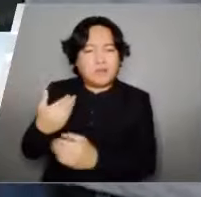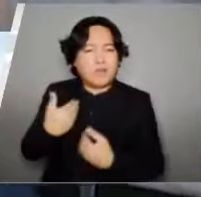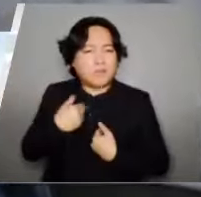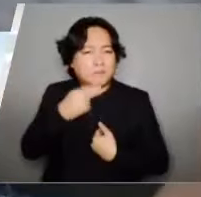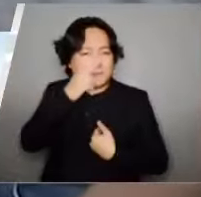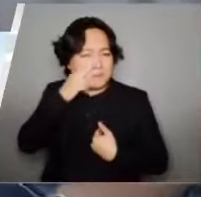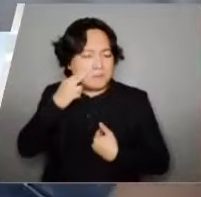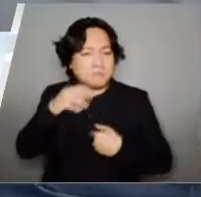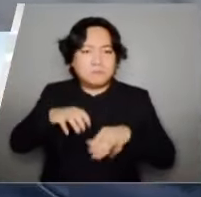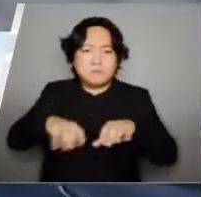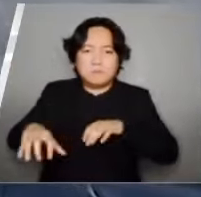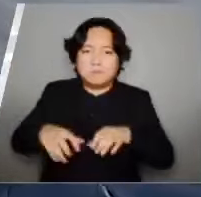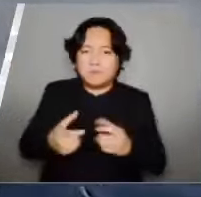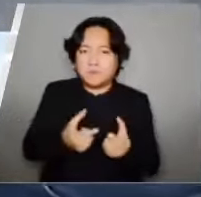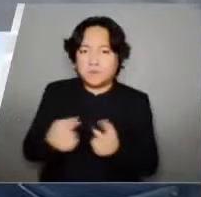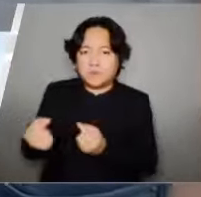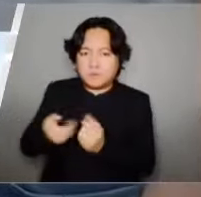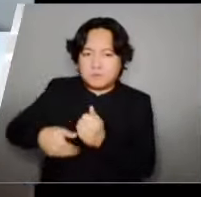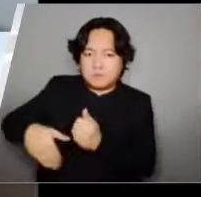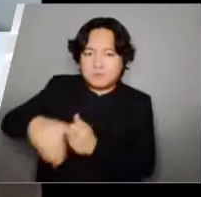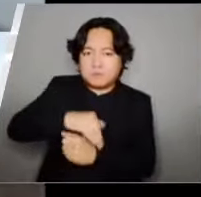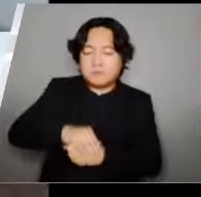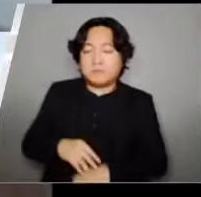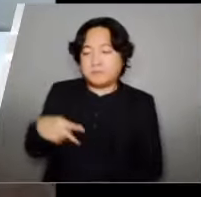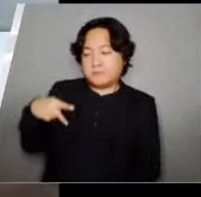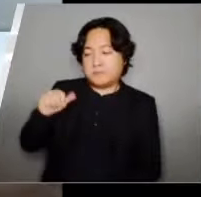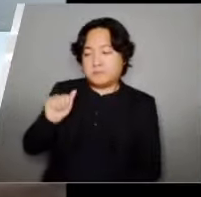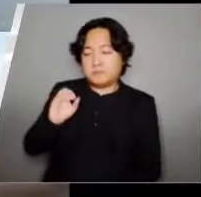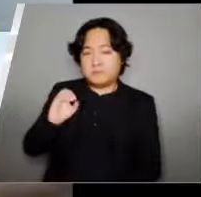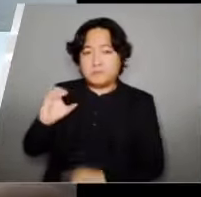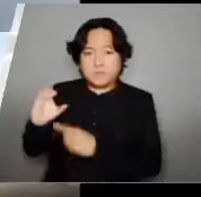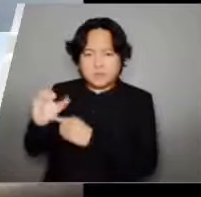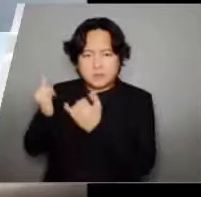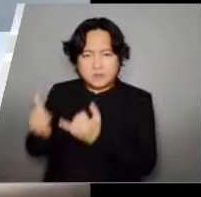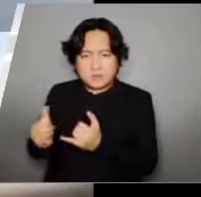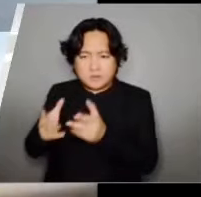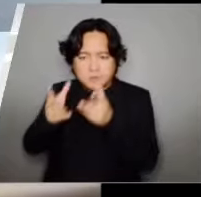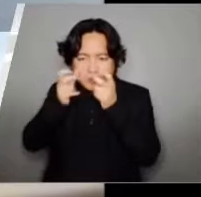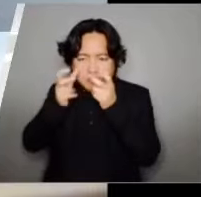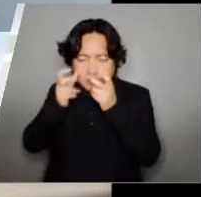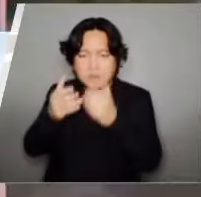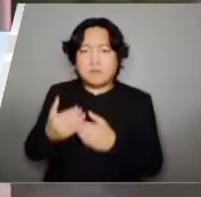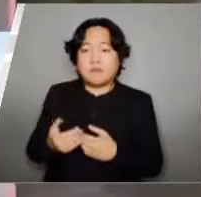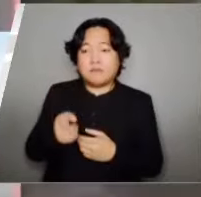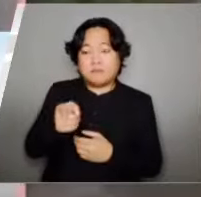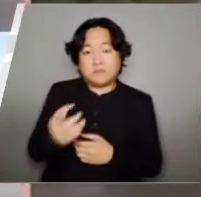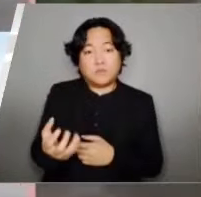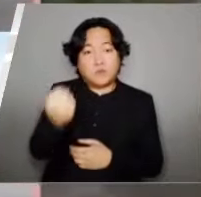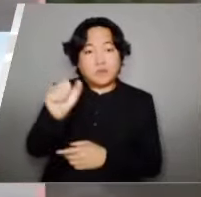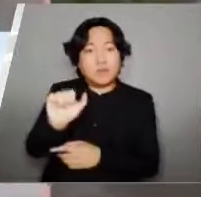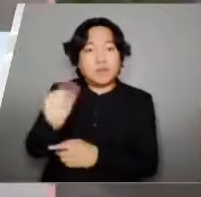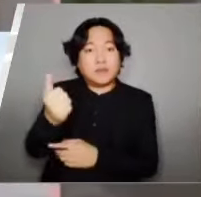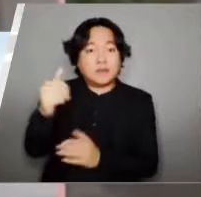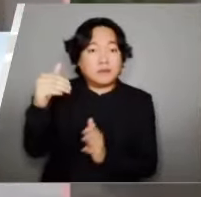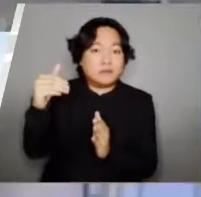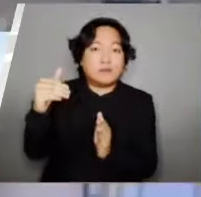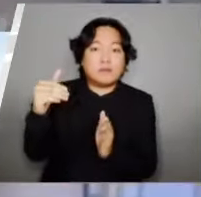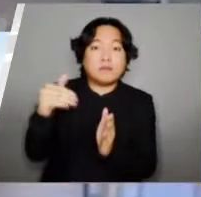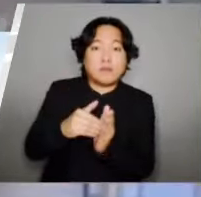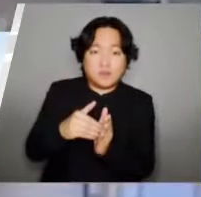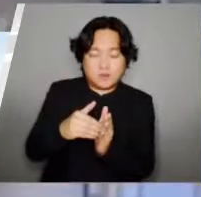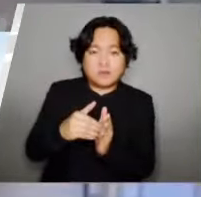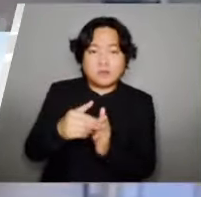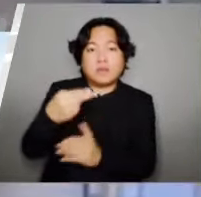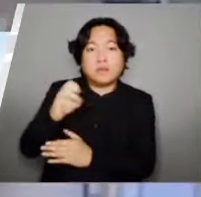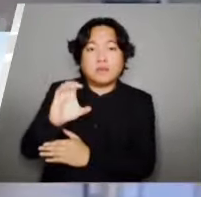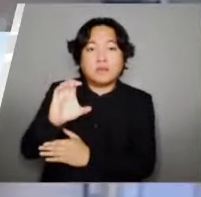Ayon sa PAOK, tinututukan din nila ngayon ang 10 hektaryang property na ito umano ni Tony Yang sa Cagayan de Oro na may sariling